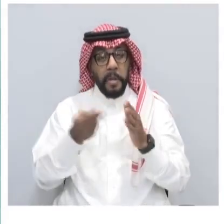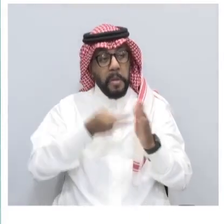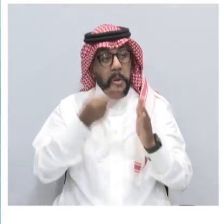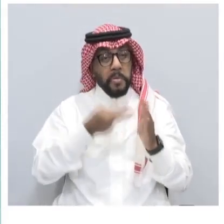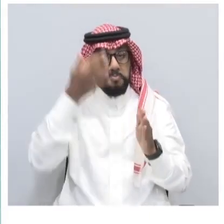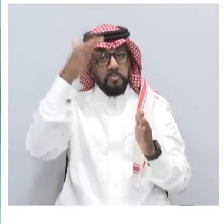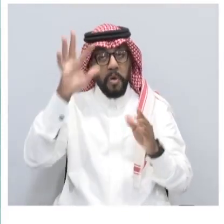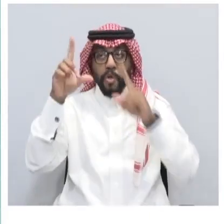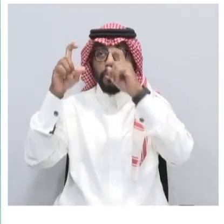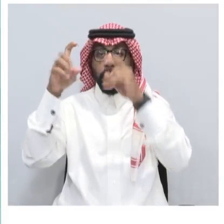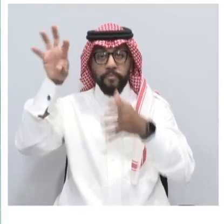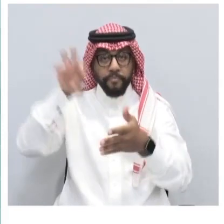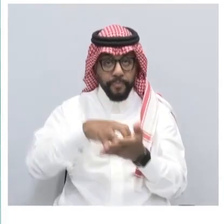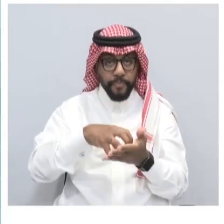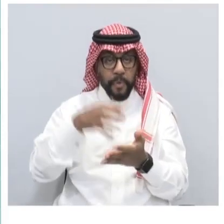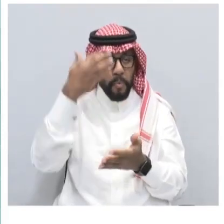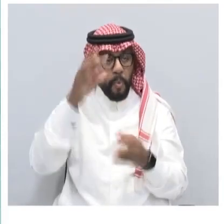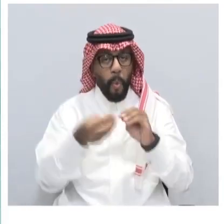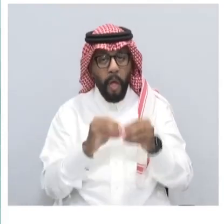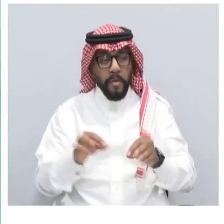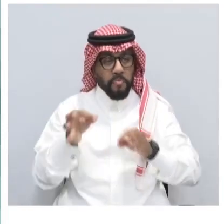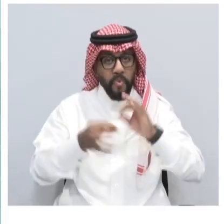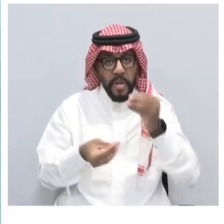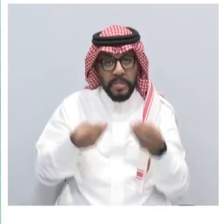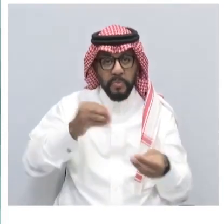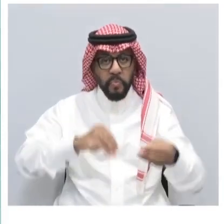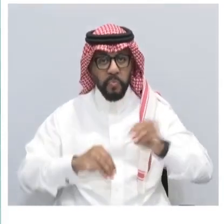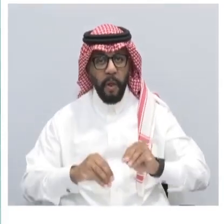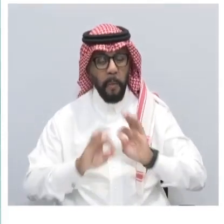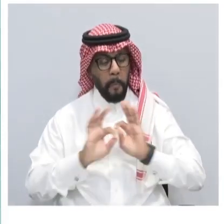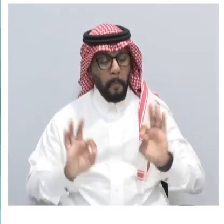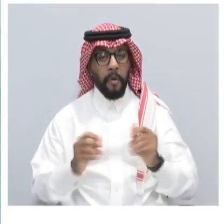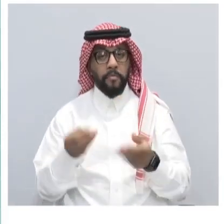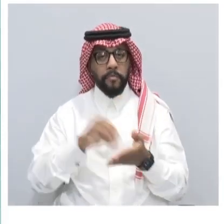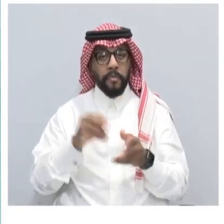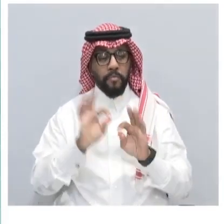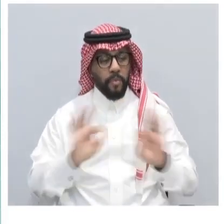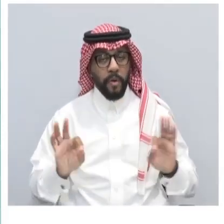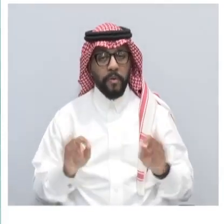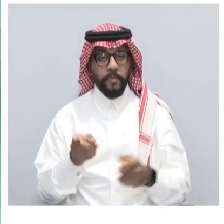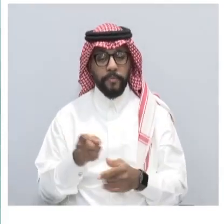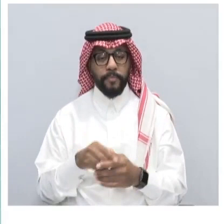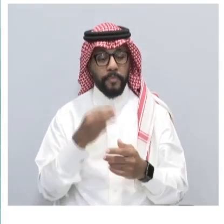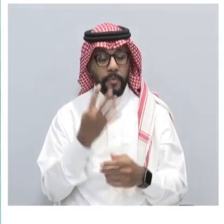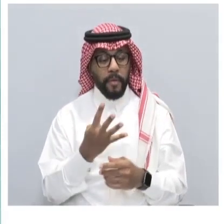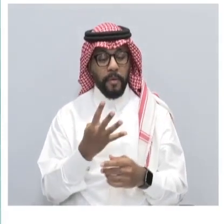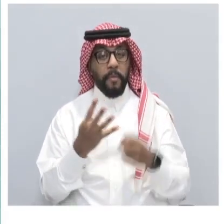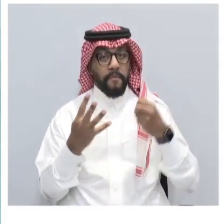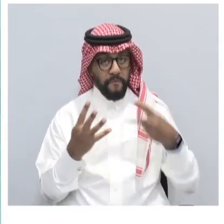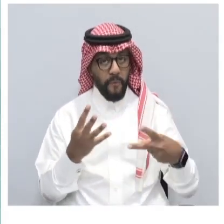صوره ارت حدد النقص الذي تريد استخدامه اربعه اضغط على موافق